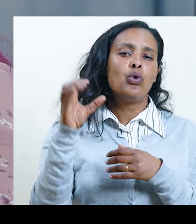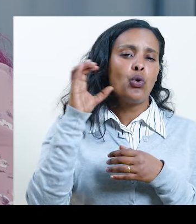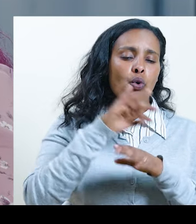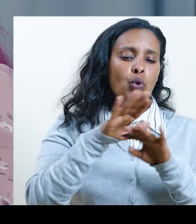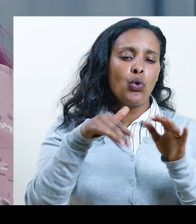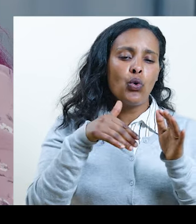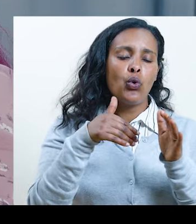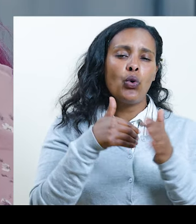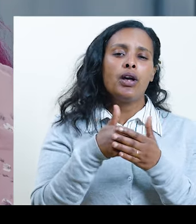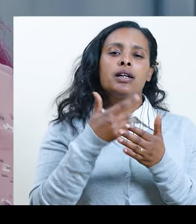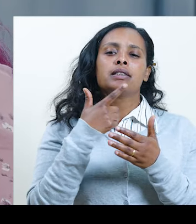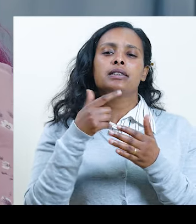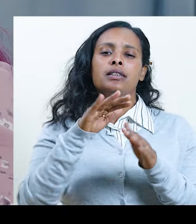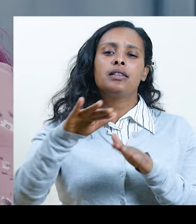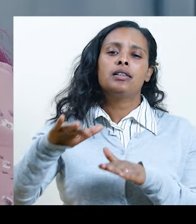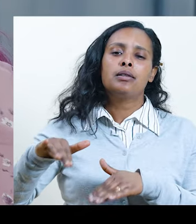የሰራነው ሁሉ